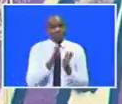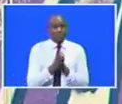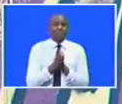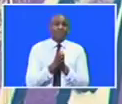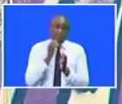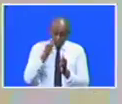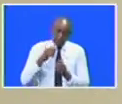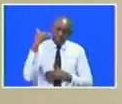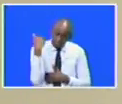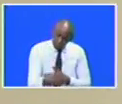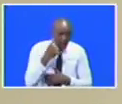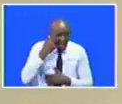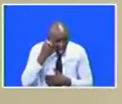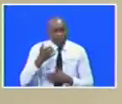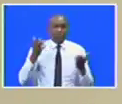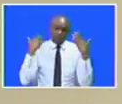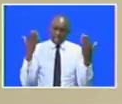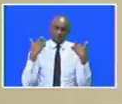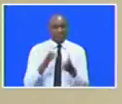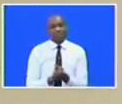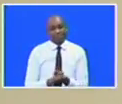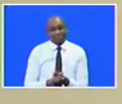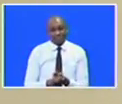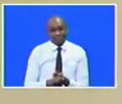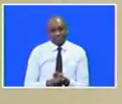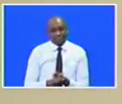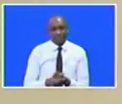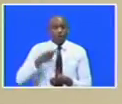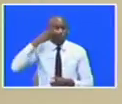uraibu huo kwenye kaburi la sahau zitafaulu. Hussein Mohamed, KT.